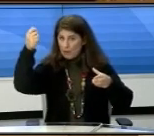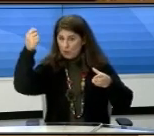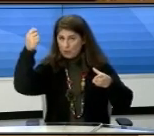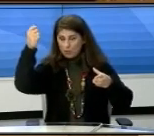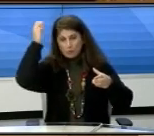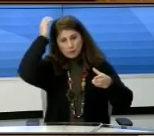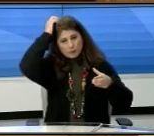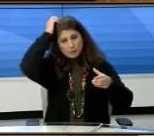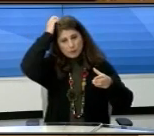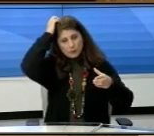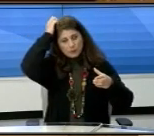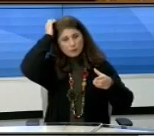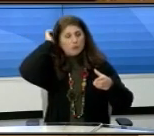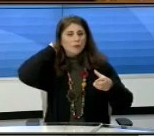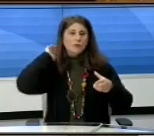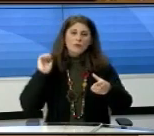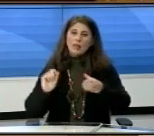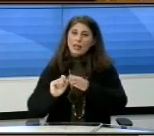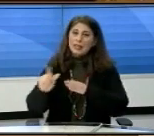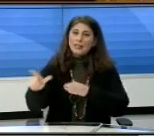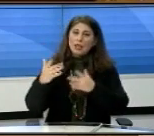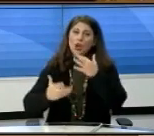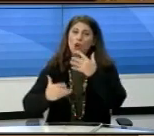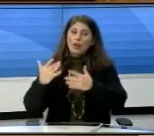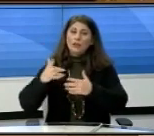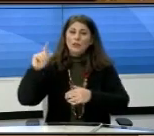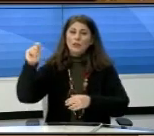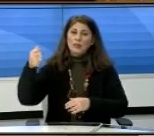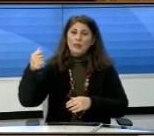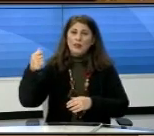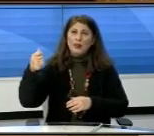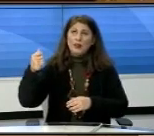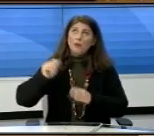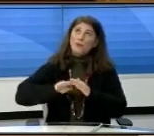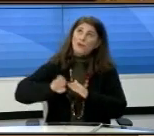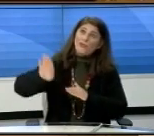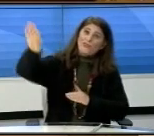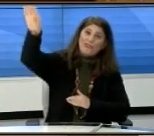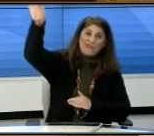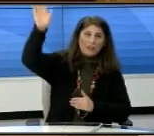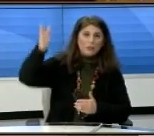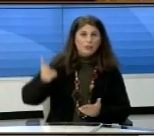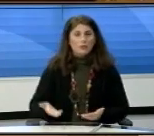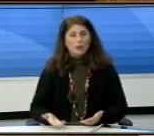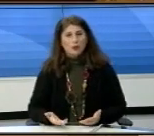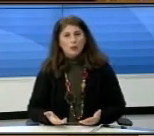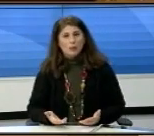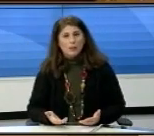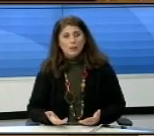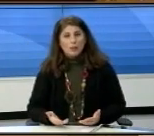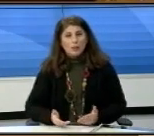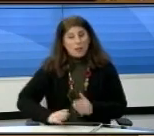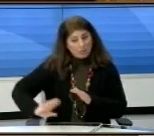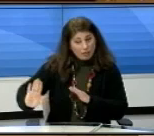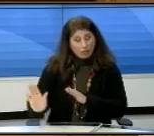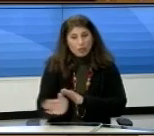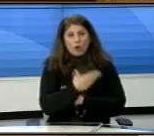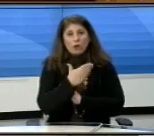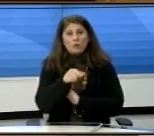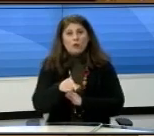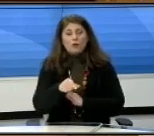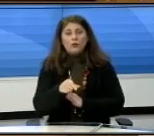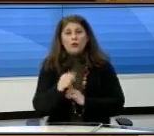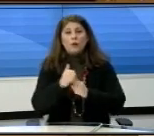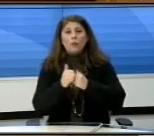ενέργειας να στέλνει τους λογαριασμούς της ΔΕΗ στη στρατόσφαιρα? Θα πετάξουμε τα αρπακτικά έξω από τις